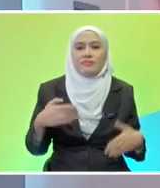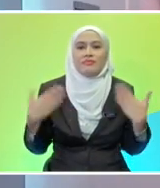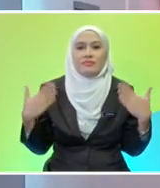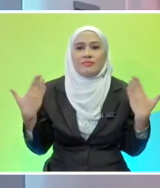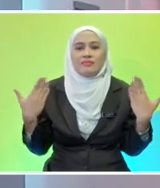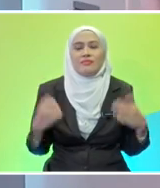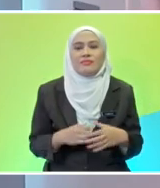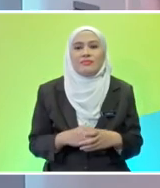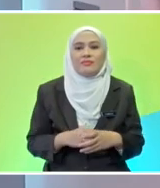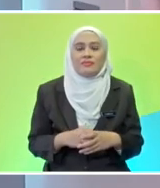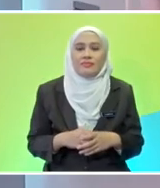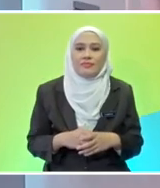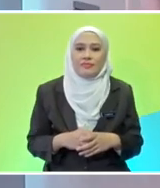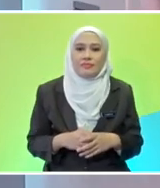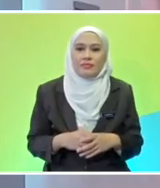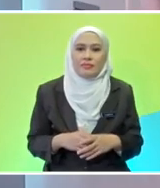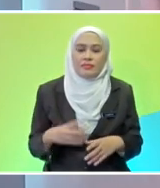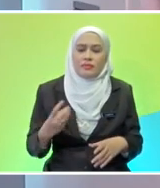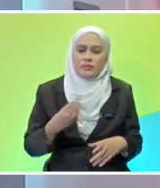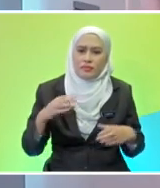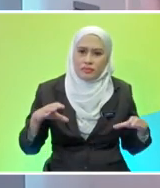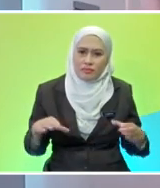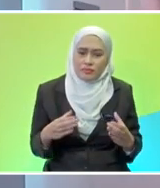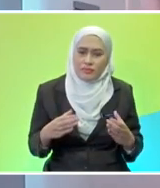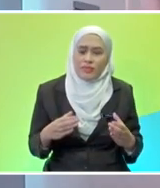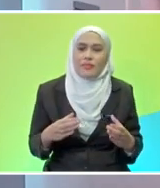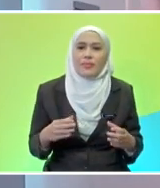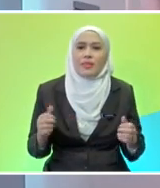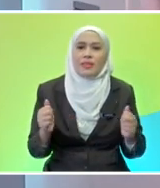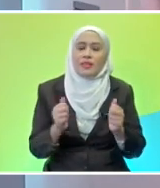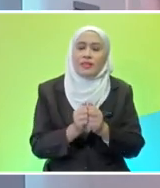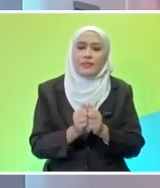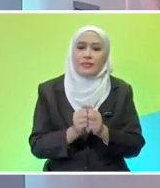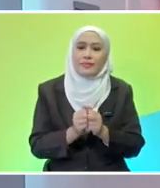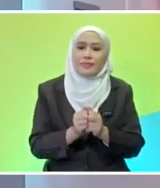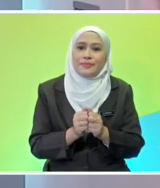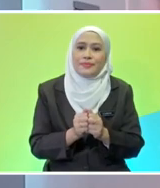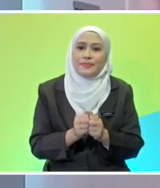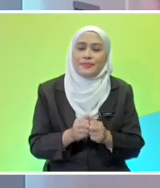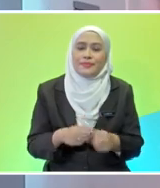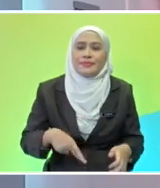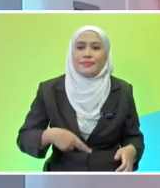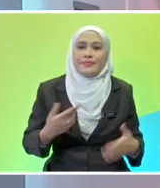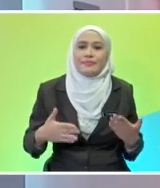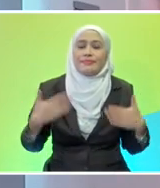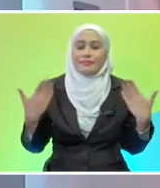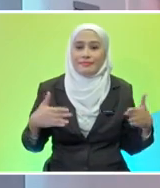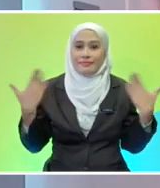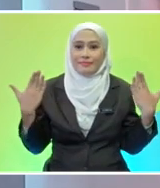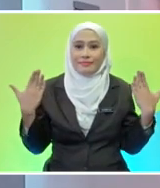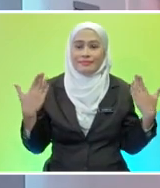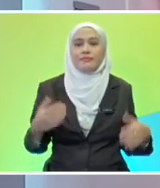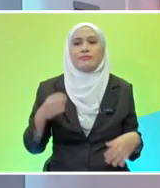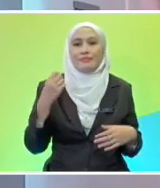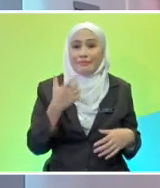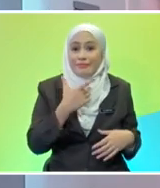Jadi bila kita buat, kita kena buat dengan muka. Muka ni pun sebenarnya satu pergerakan. Ekspresi muka ni juga satu pergerakan. Kita macam